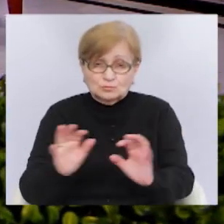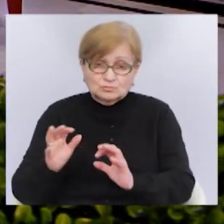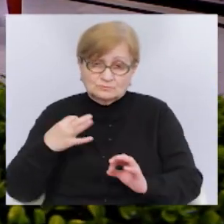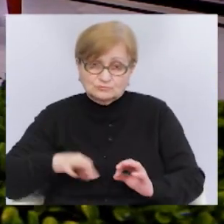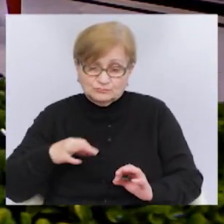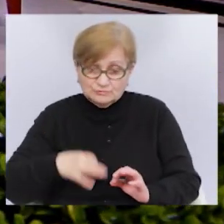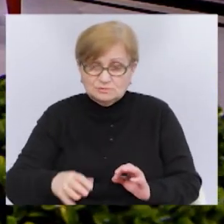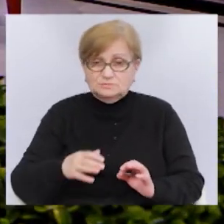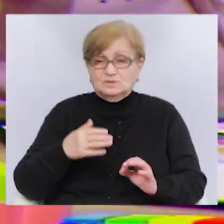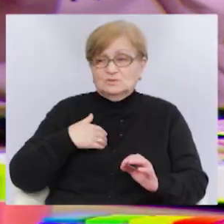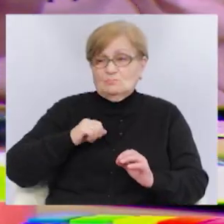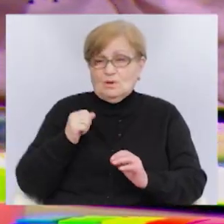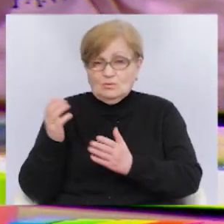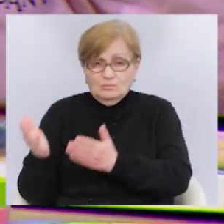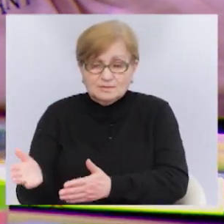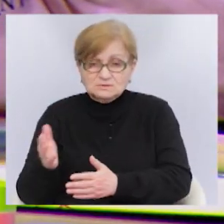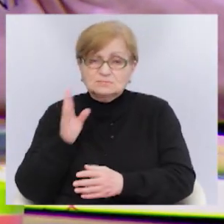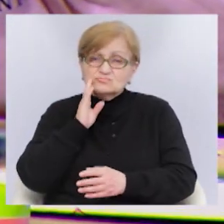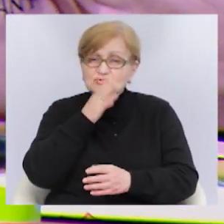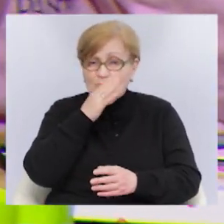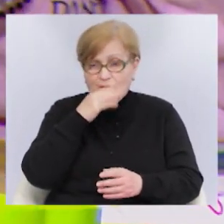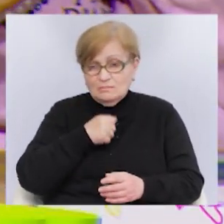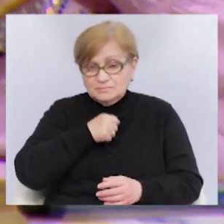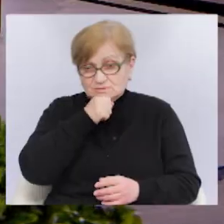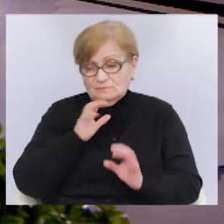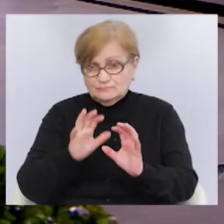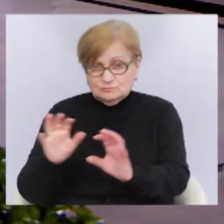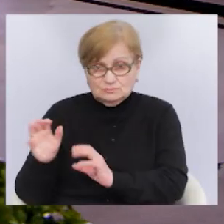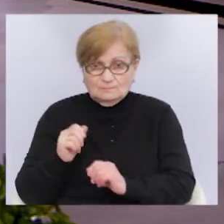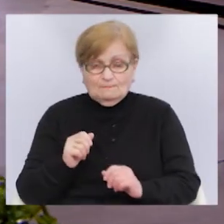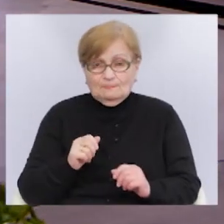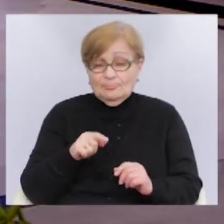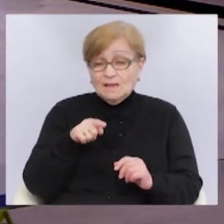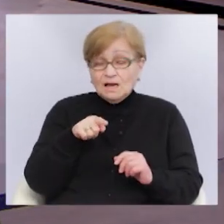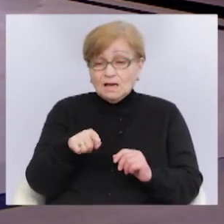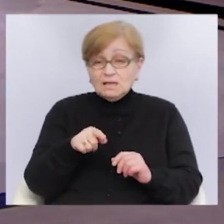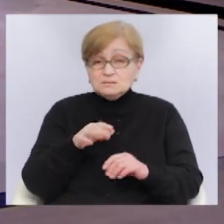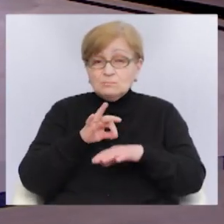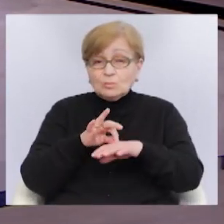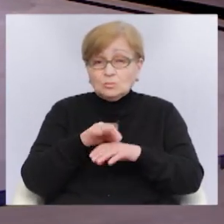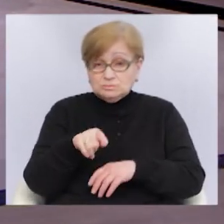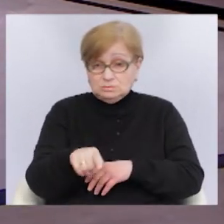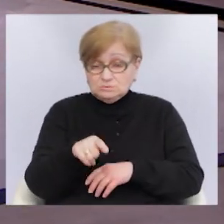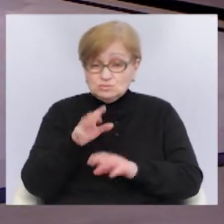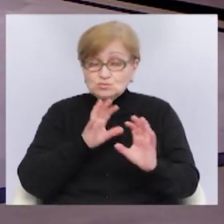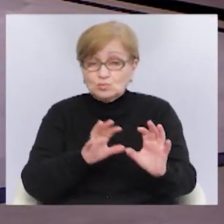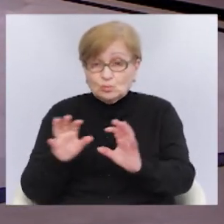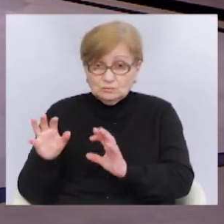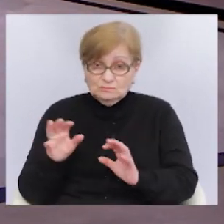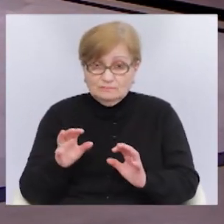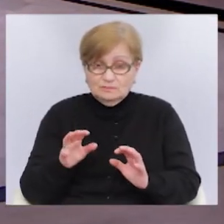ვზრუნავთ, ასე პარტნიორზე, შეიძლება ასაკოვან მშობლებზე და ასე შემდეგ. ეს პროცესი, ზრუნვის პროცესი, რა თქმა